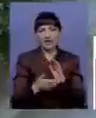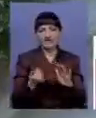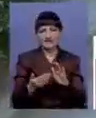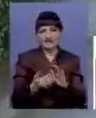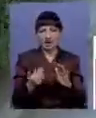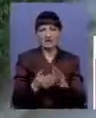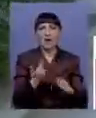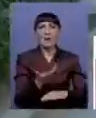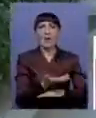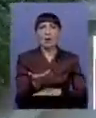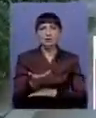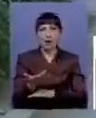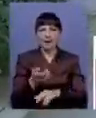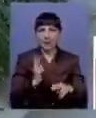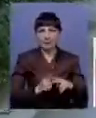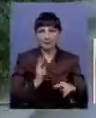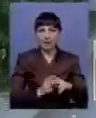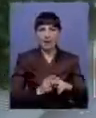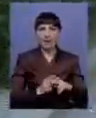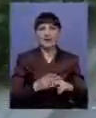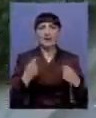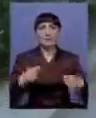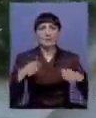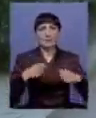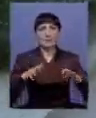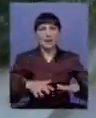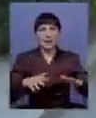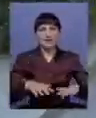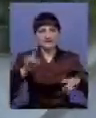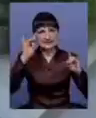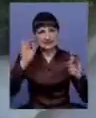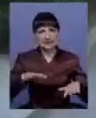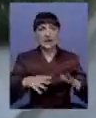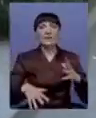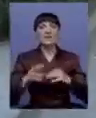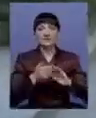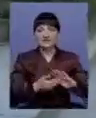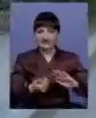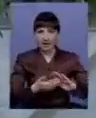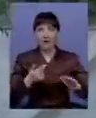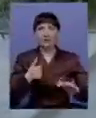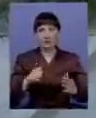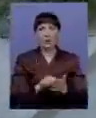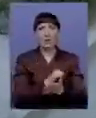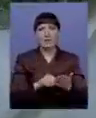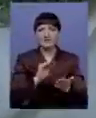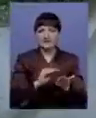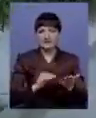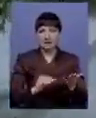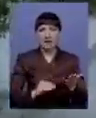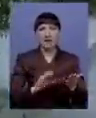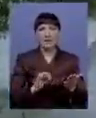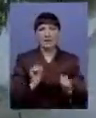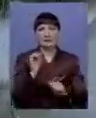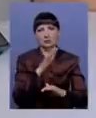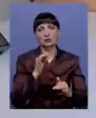попрошайки ходят, которые на улице, стихийная торговля. По всем вызовам мы полнота этот материал обеспечим и привлекаем к